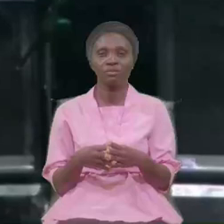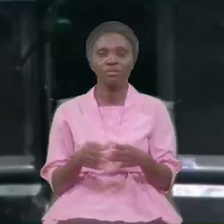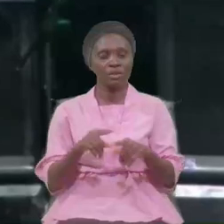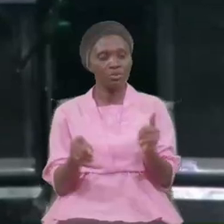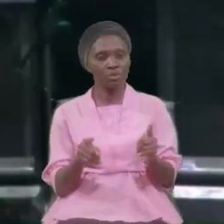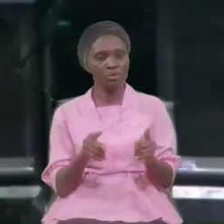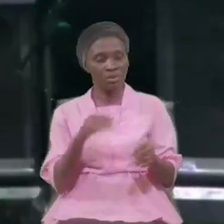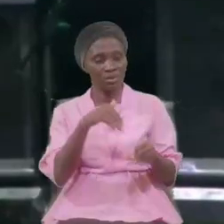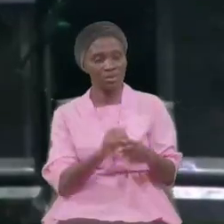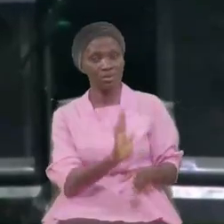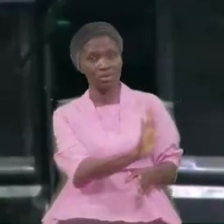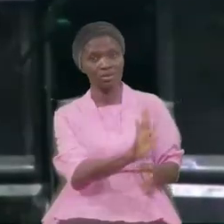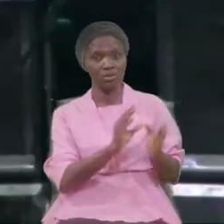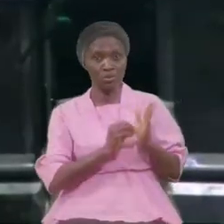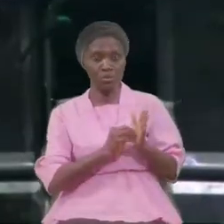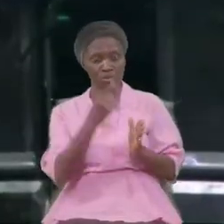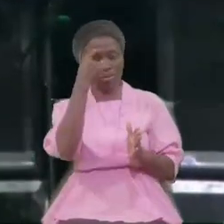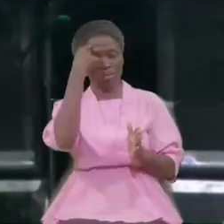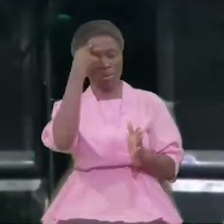Mais dans sa mémoire,